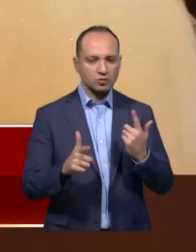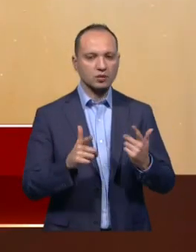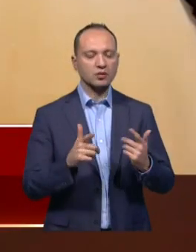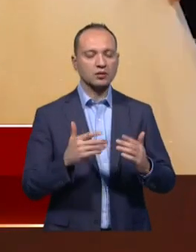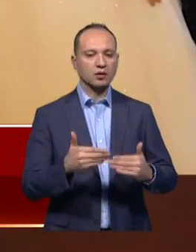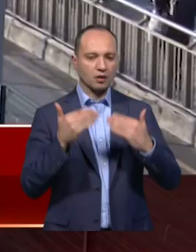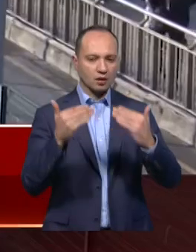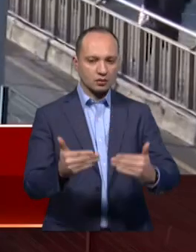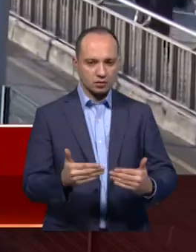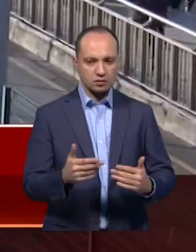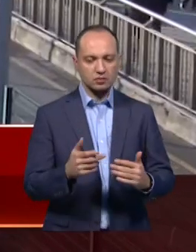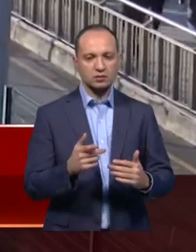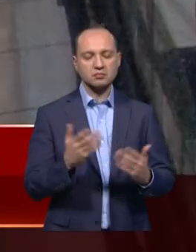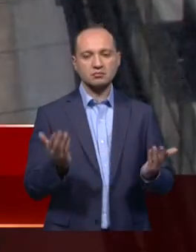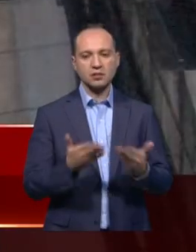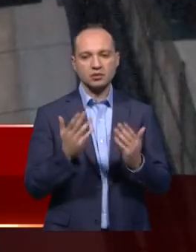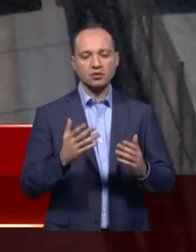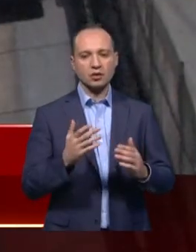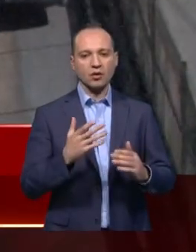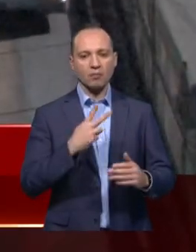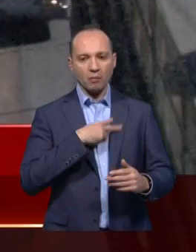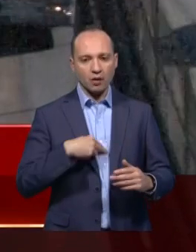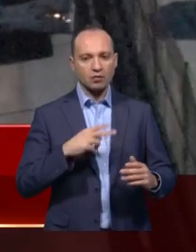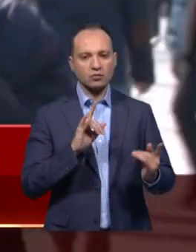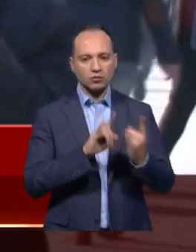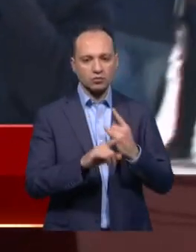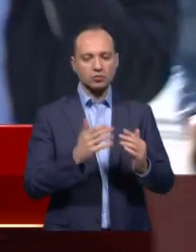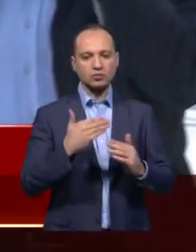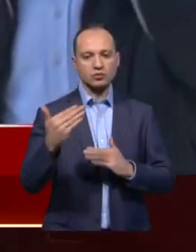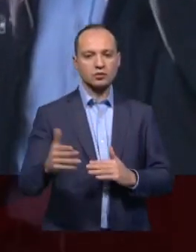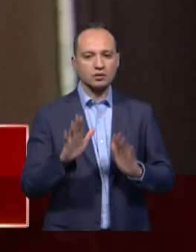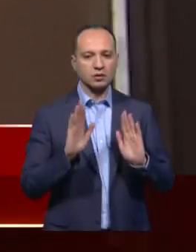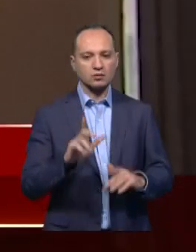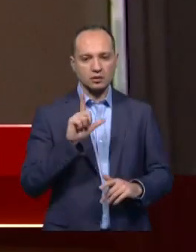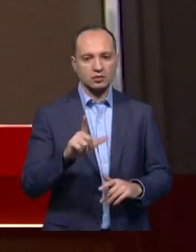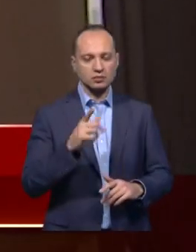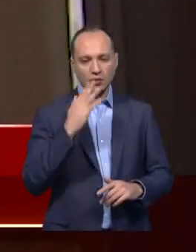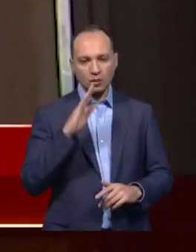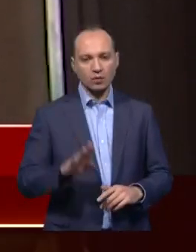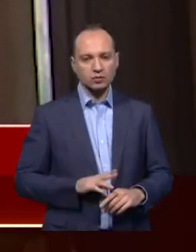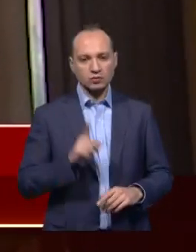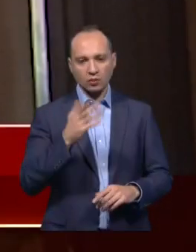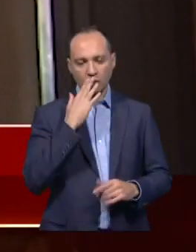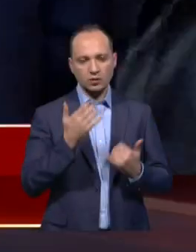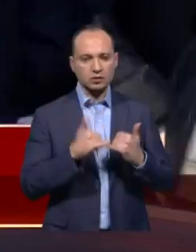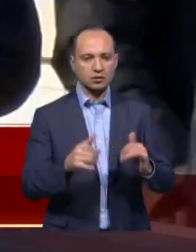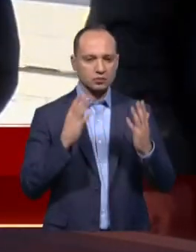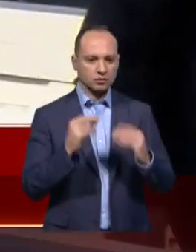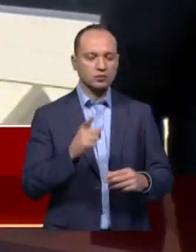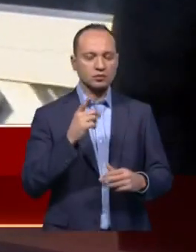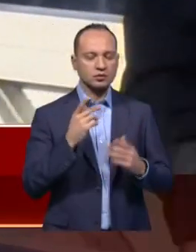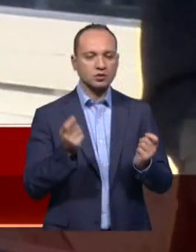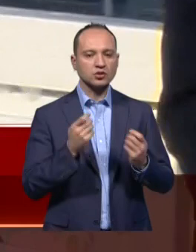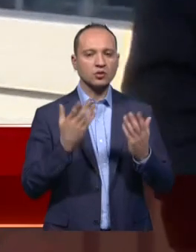gerekirse ertelensin mesela toplu taşımalarda mümkün olduğunca uzak durmak zorundayım sanki öğrenciler Onun için okullar tatil edildi